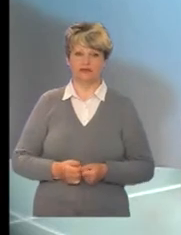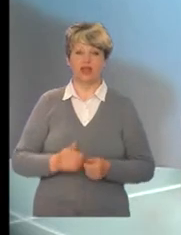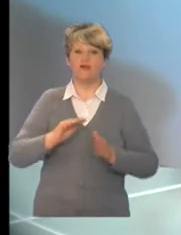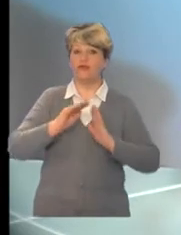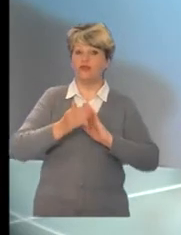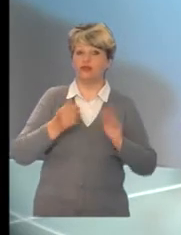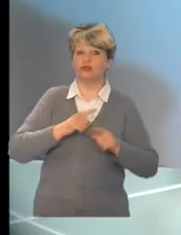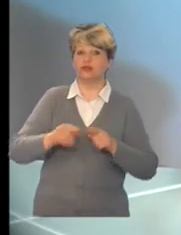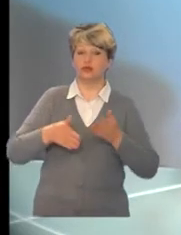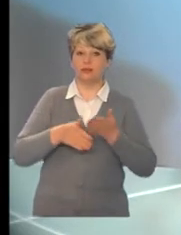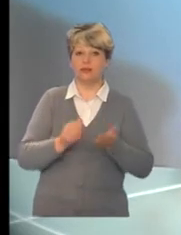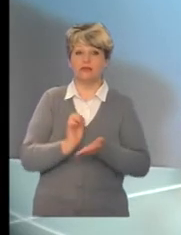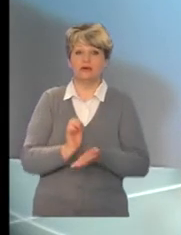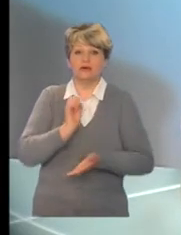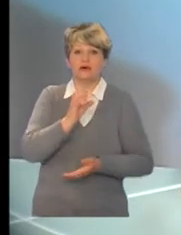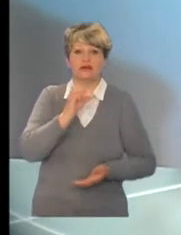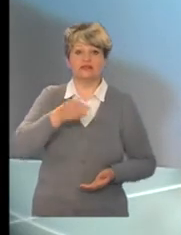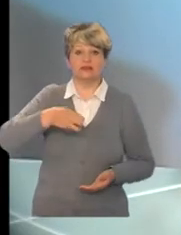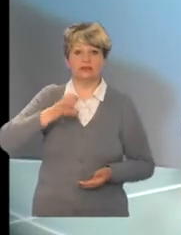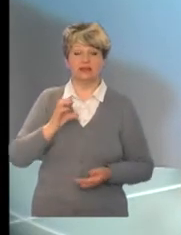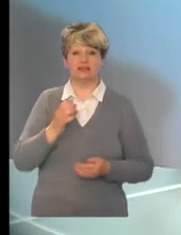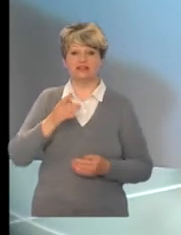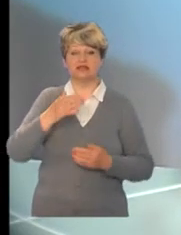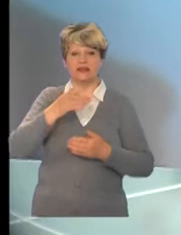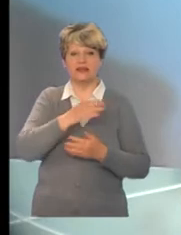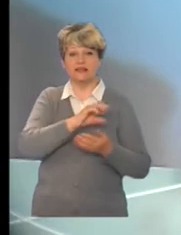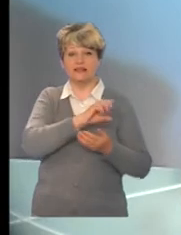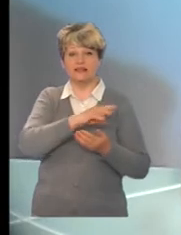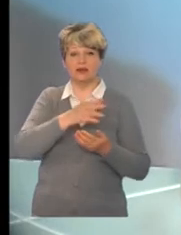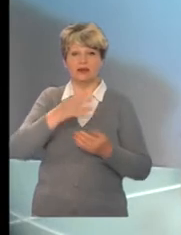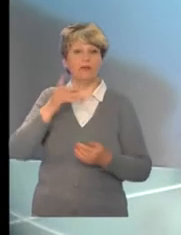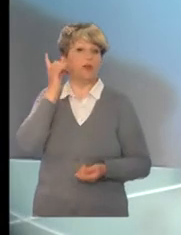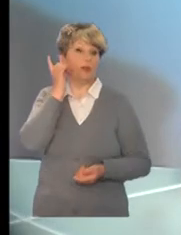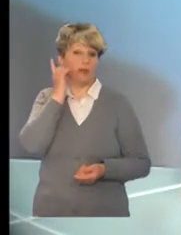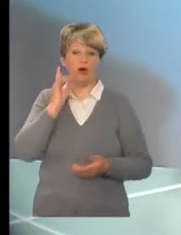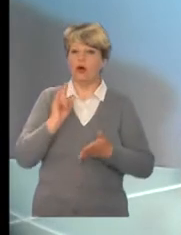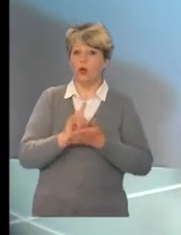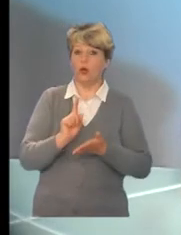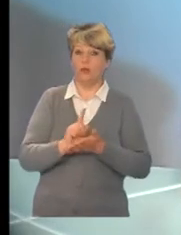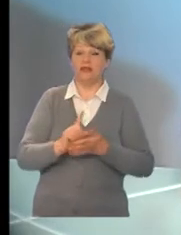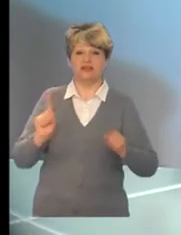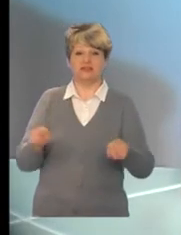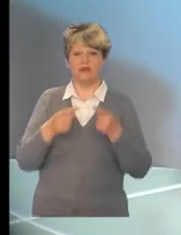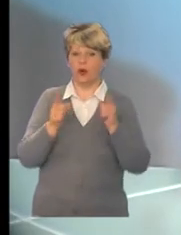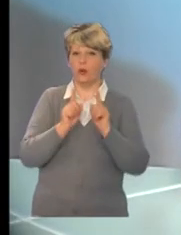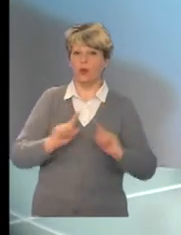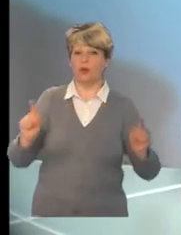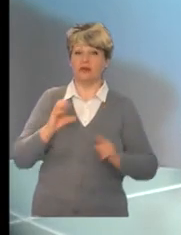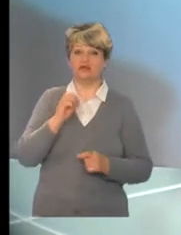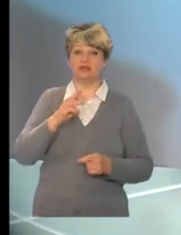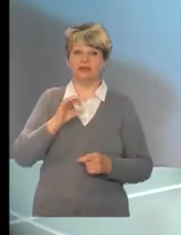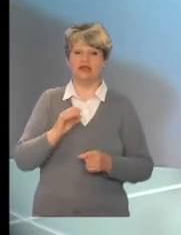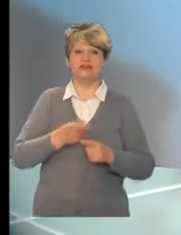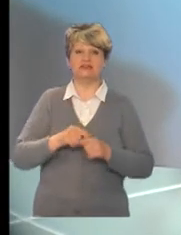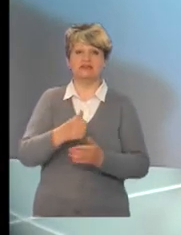Викликати швидку, надіславши смс текстове повідомлення з мобільного телефону. В Умані створили особливий смс-сервіс для людей